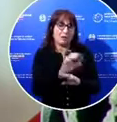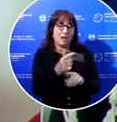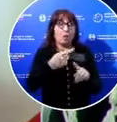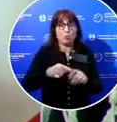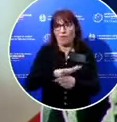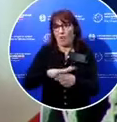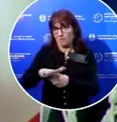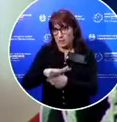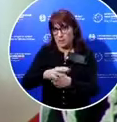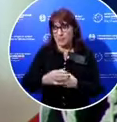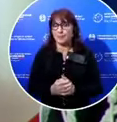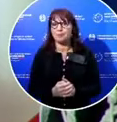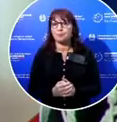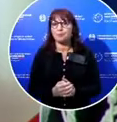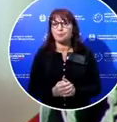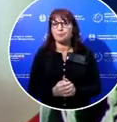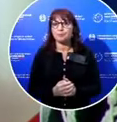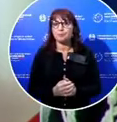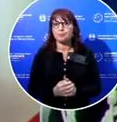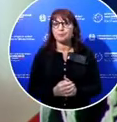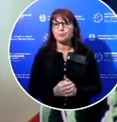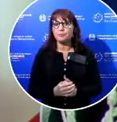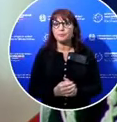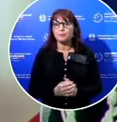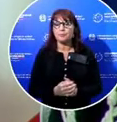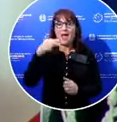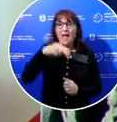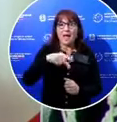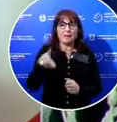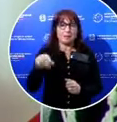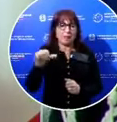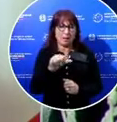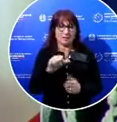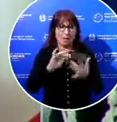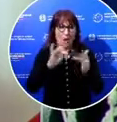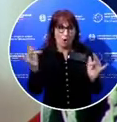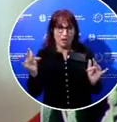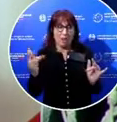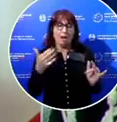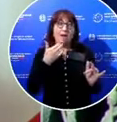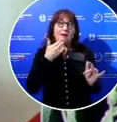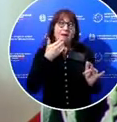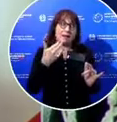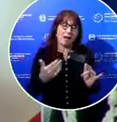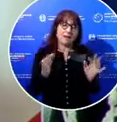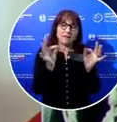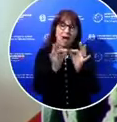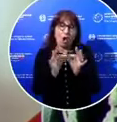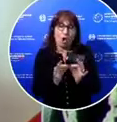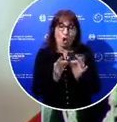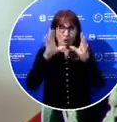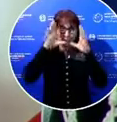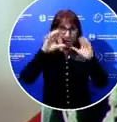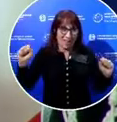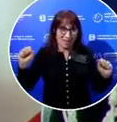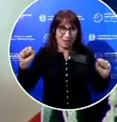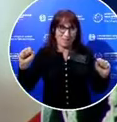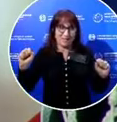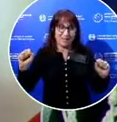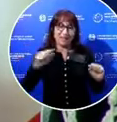famiglie. E le nuove l'NPS online, questo grazie all'accordo con l'Arma dei Carabinieri, che si